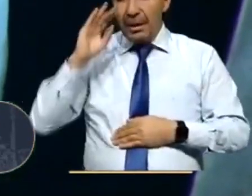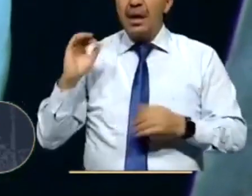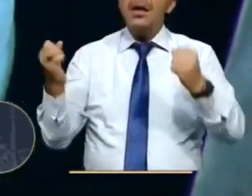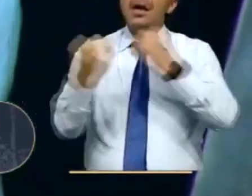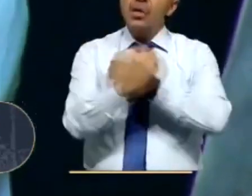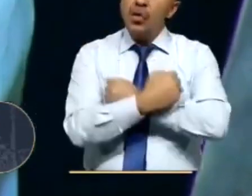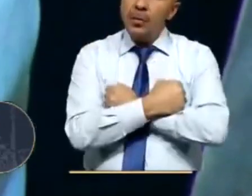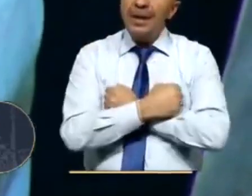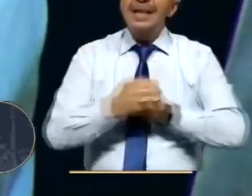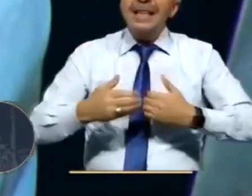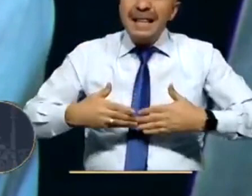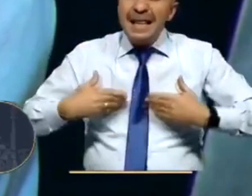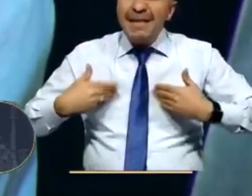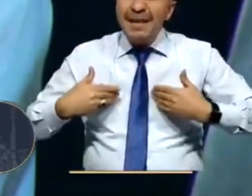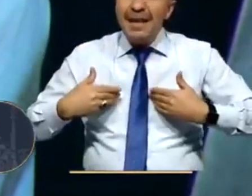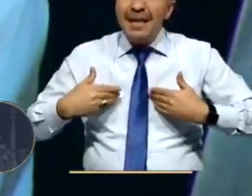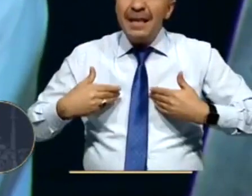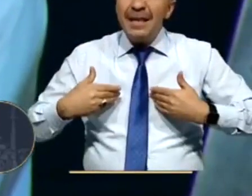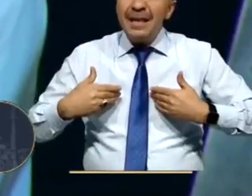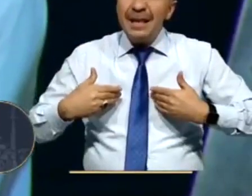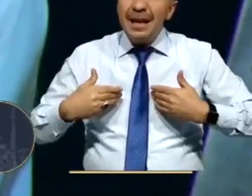heyecanını yaşıyoruz.